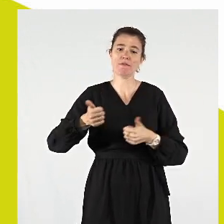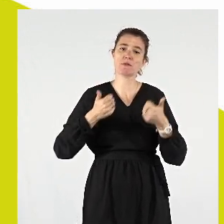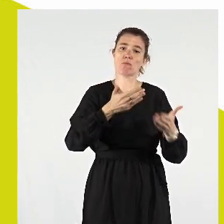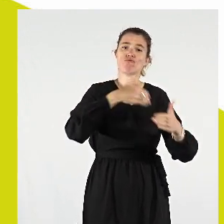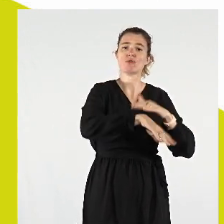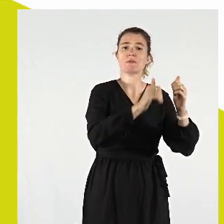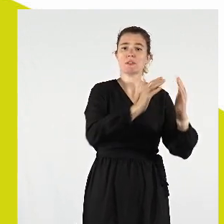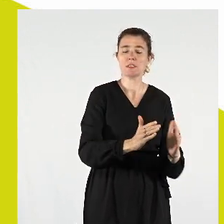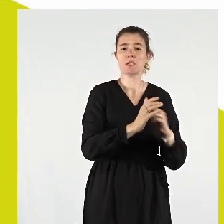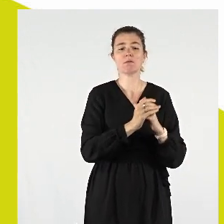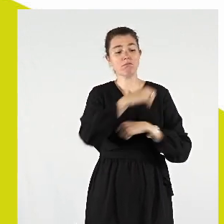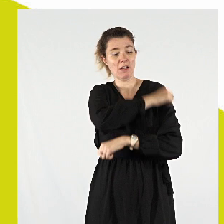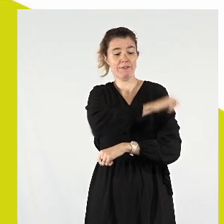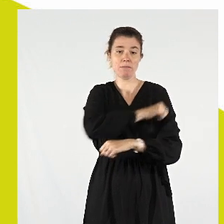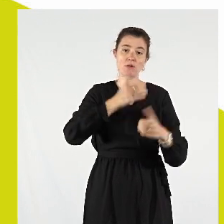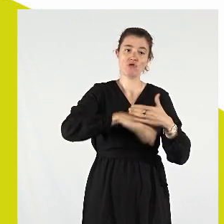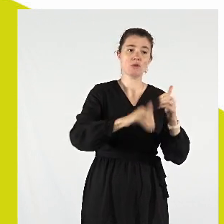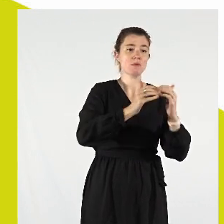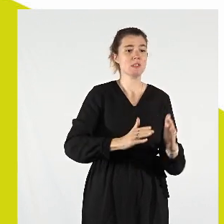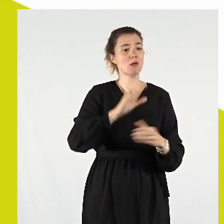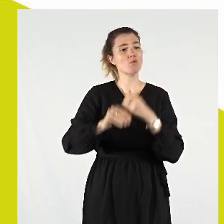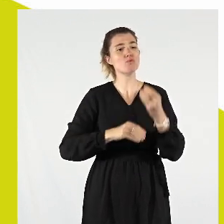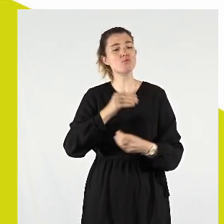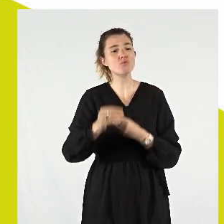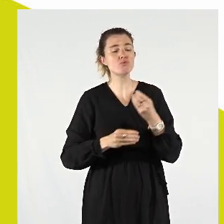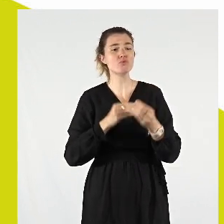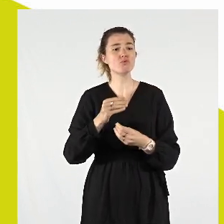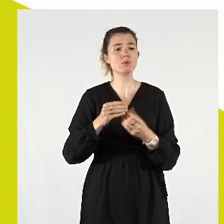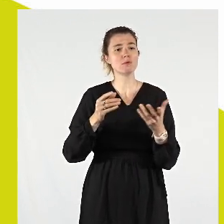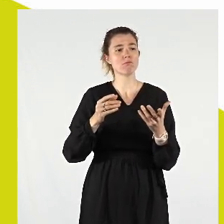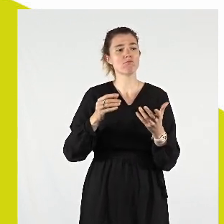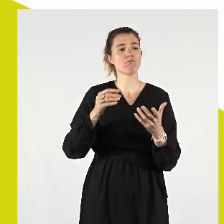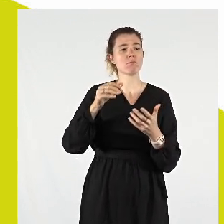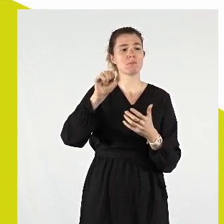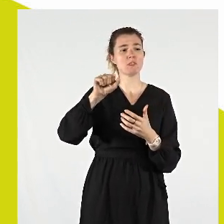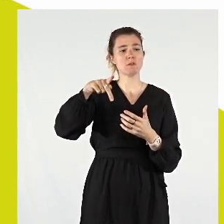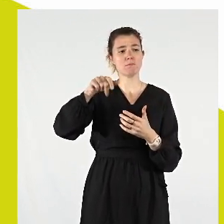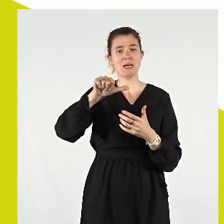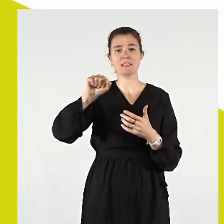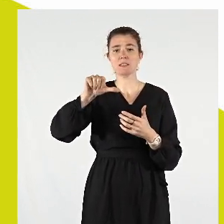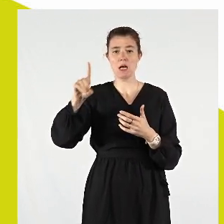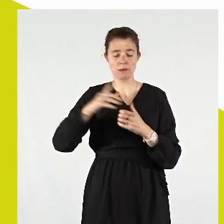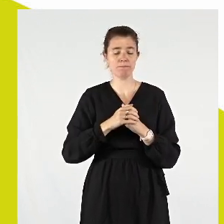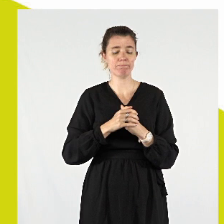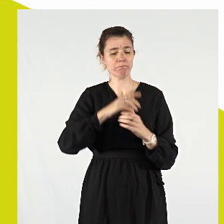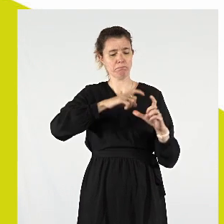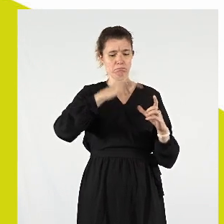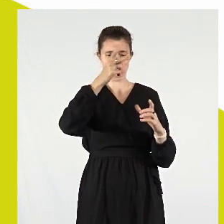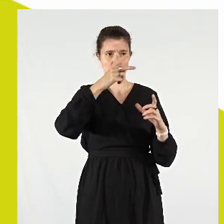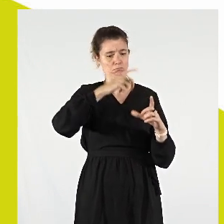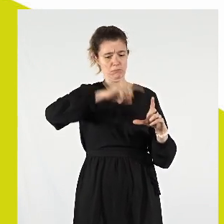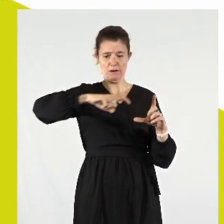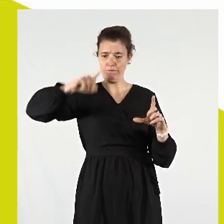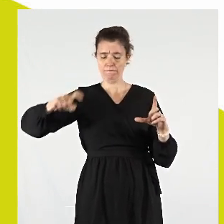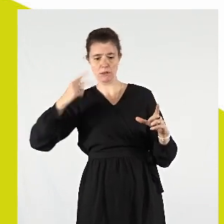soins infirmiers à domicile et les SPASAD. Des niveaux de risque très élevés, et je dirais qu'en regardant ce graphique, si j'ose dire, qui